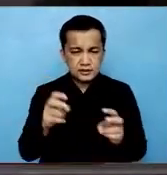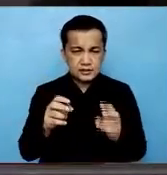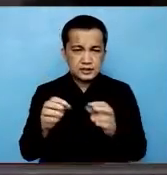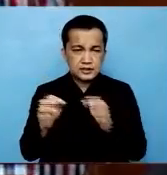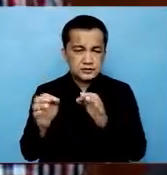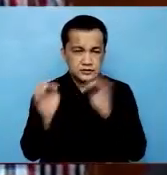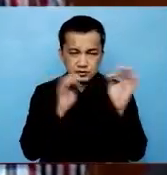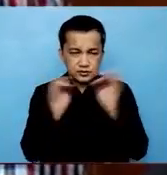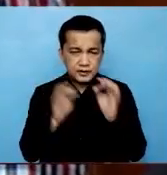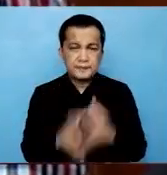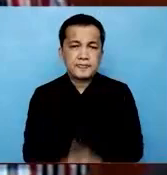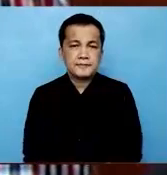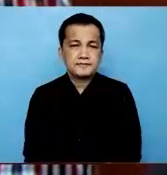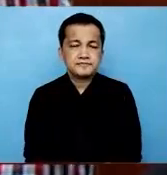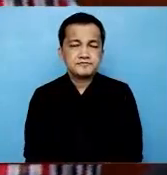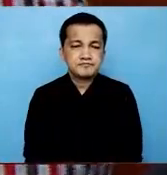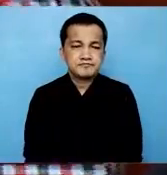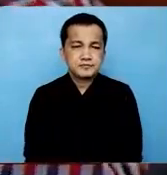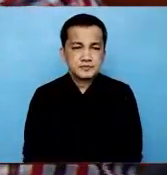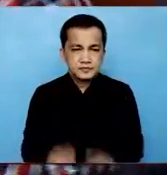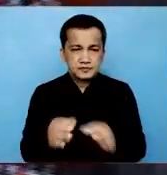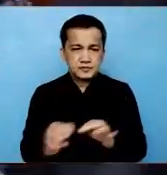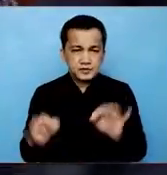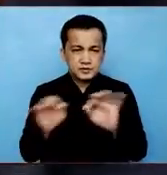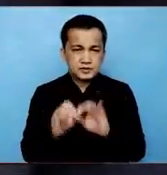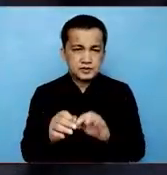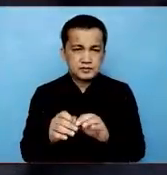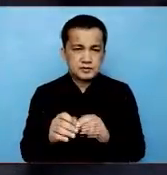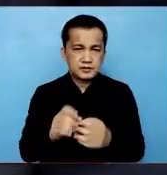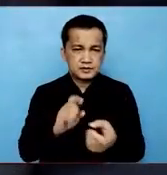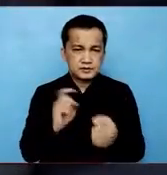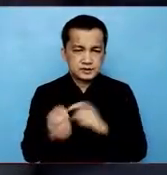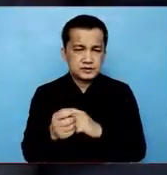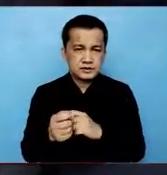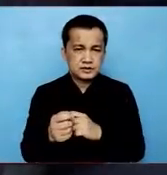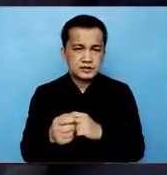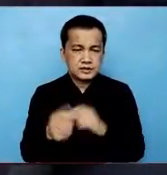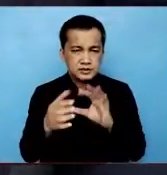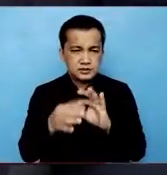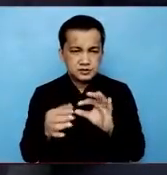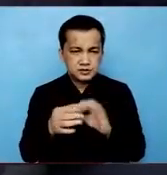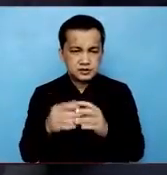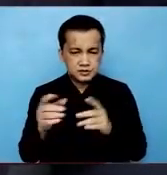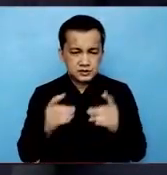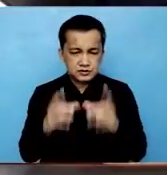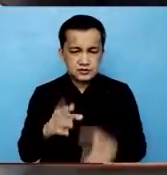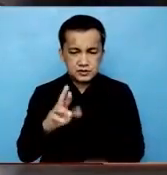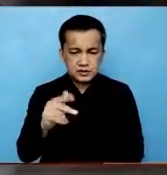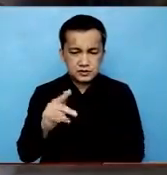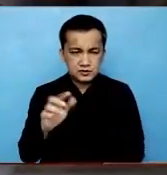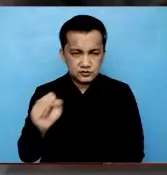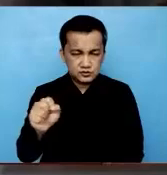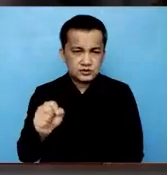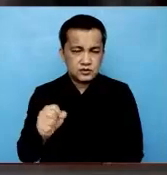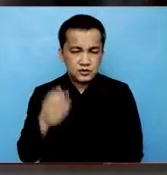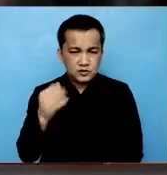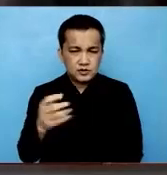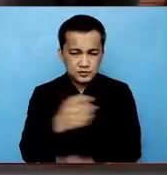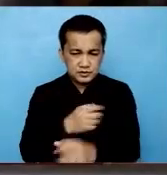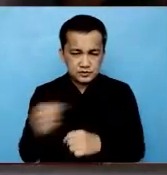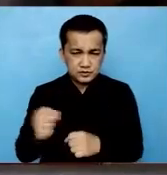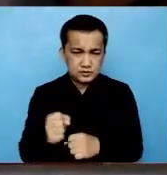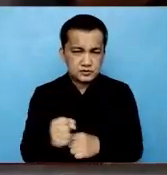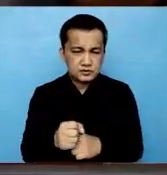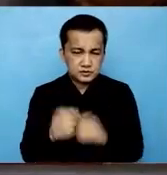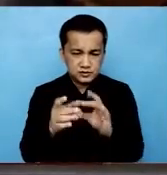droga. Importante ang naging recantation ni Deputy Director Ragos dahil nung binawi niya itong salaysay ay